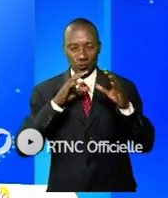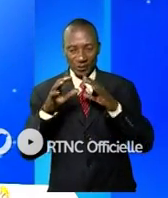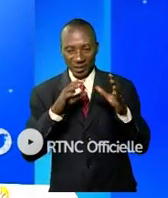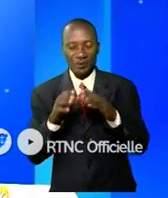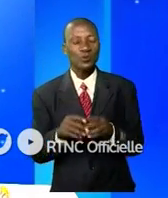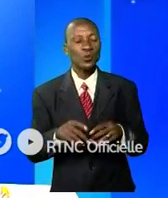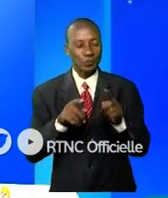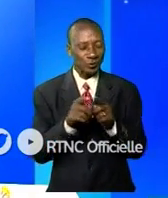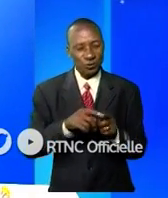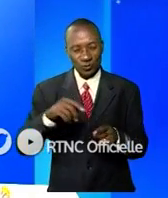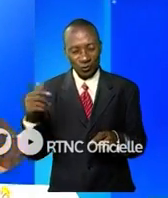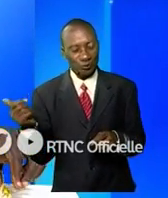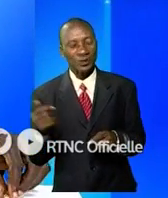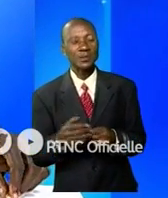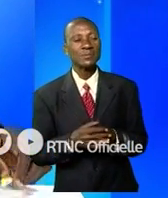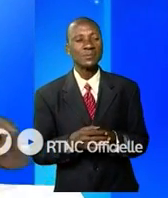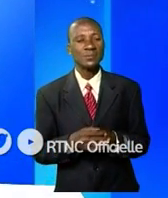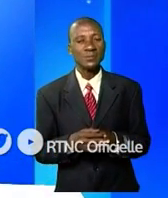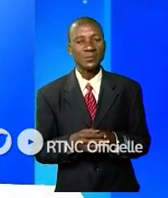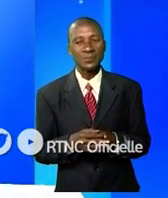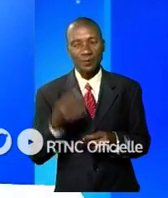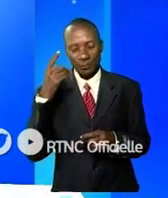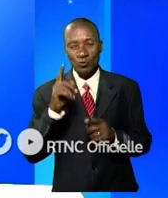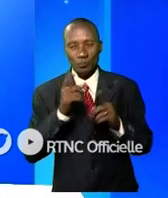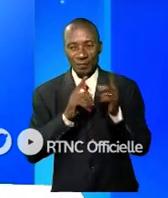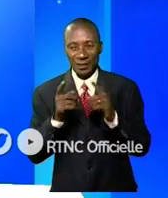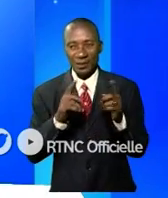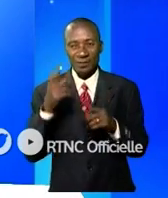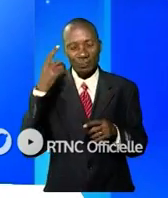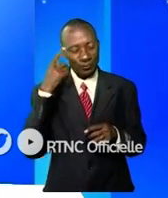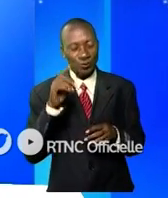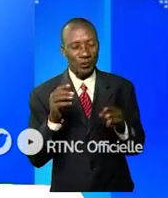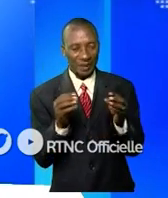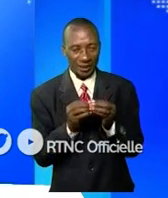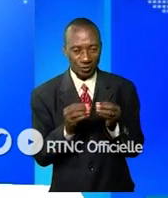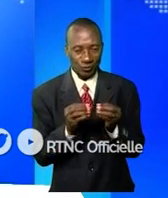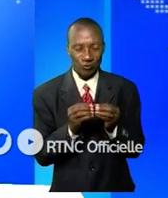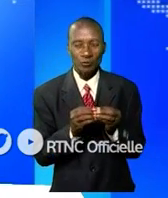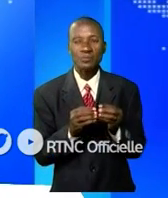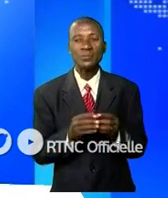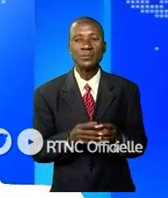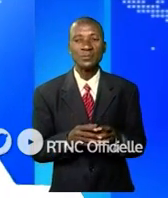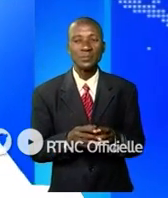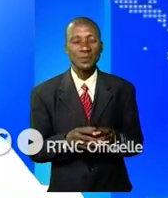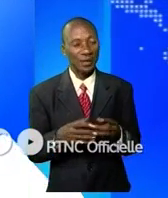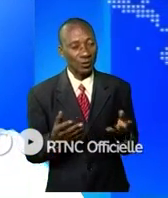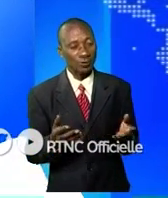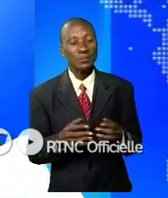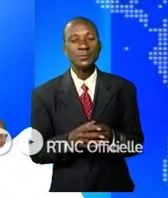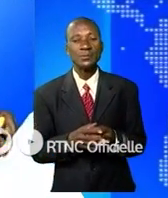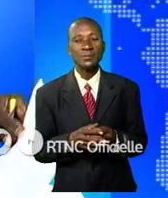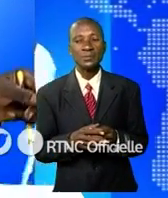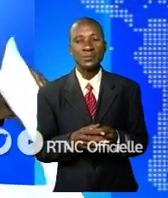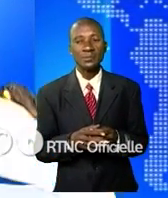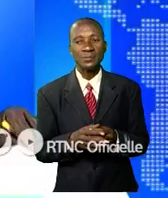En croire Françoise Bouela, notre permanente à la primature, une communication très importante est attendue dans les prochaines